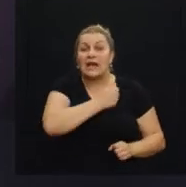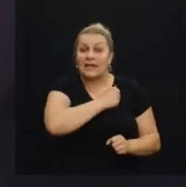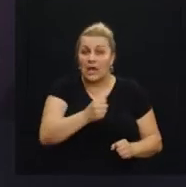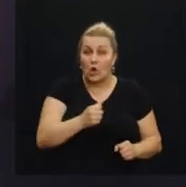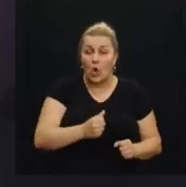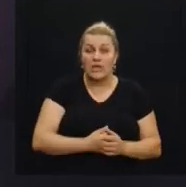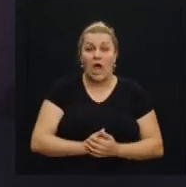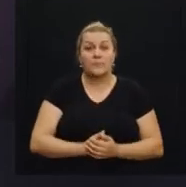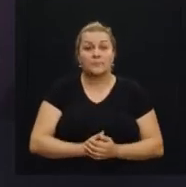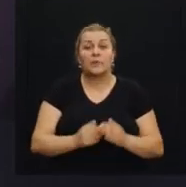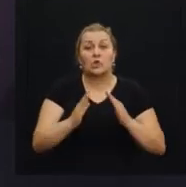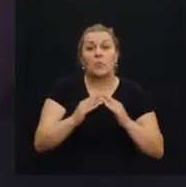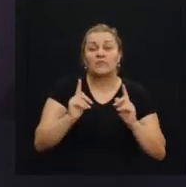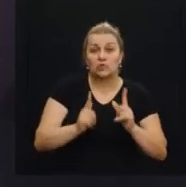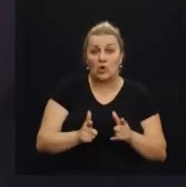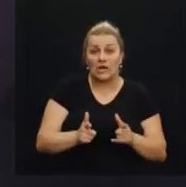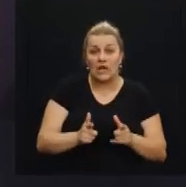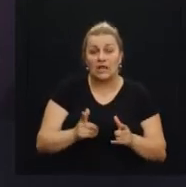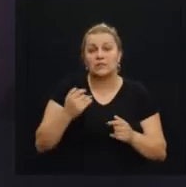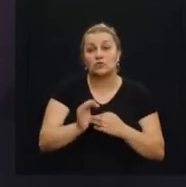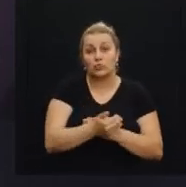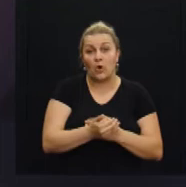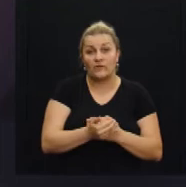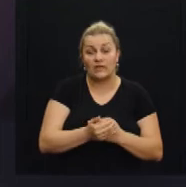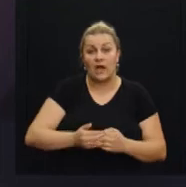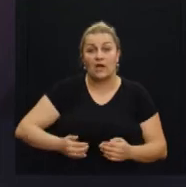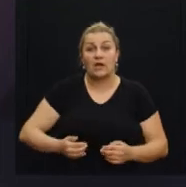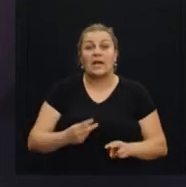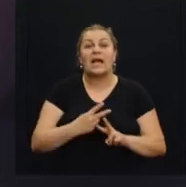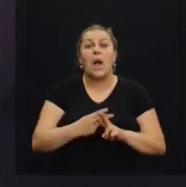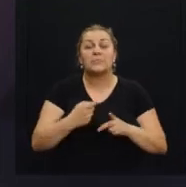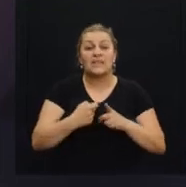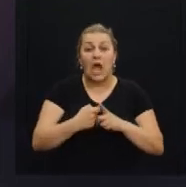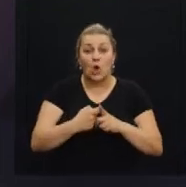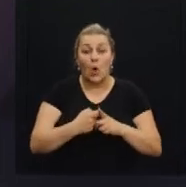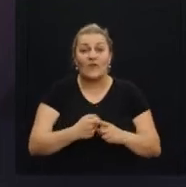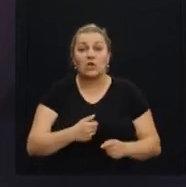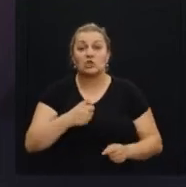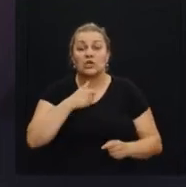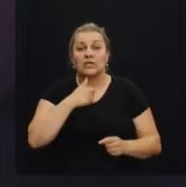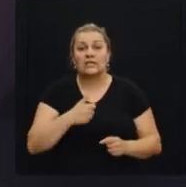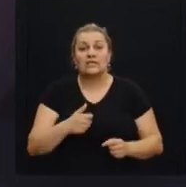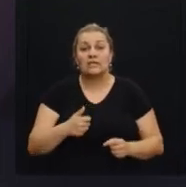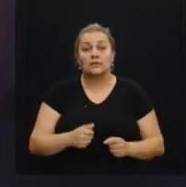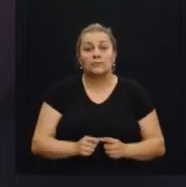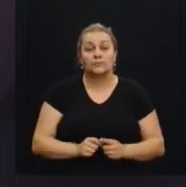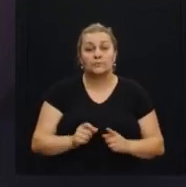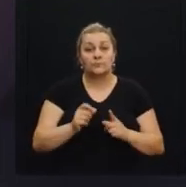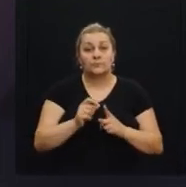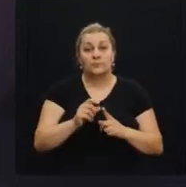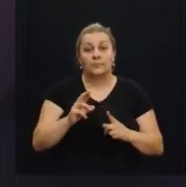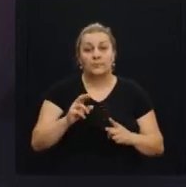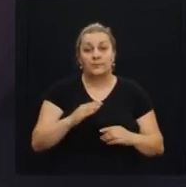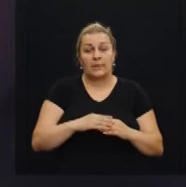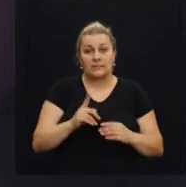heroja Domovinskog rata, Dubrovčana, Hamdija, Kovač i Peci.